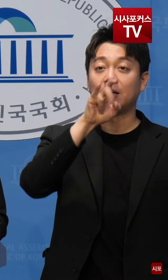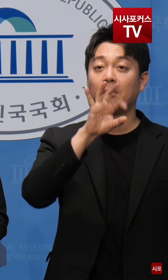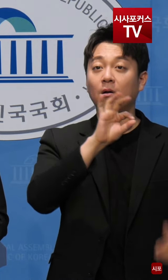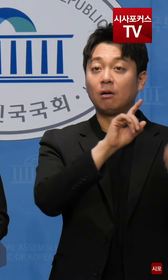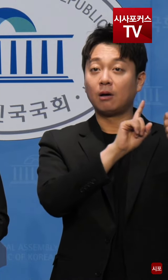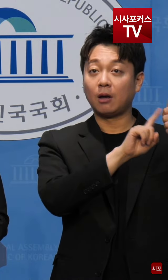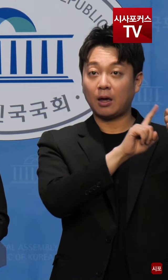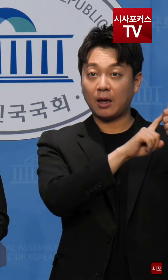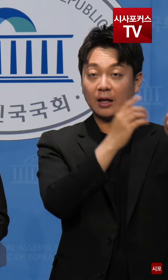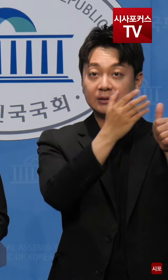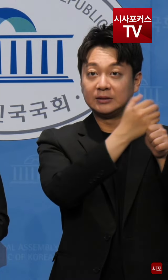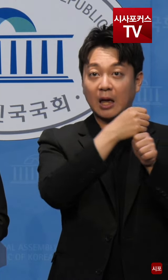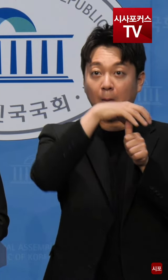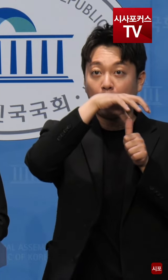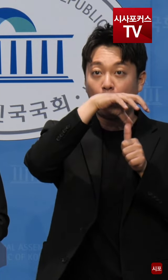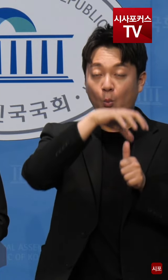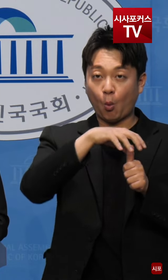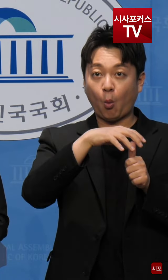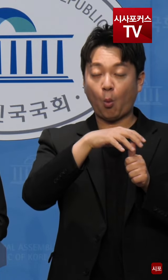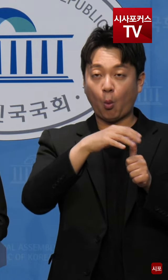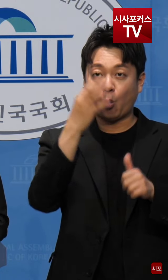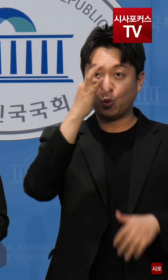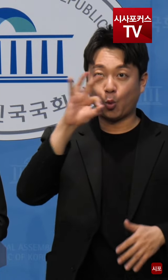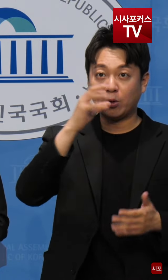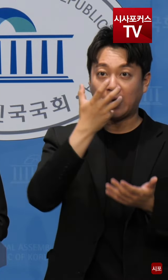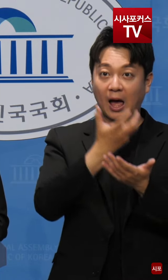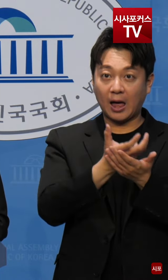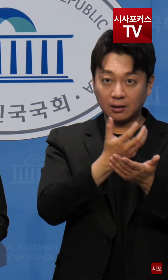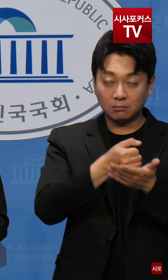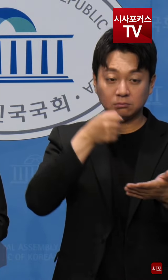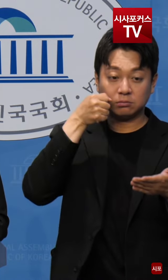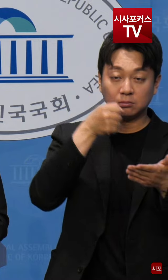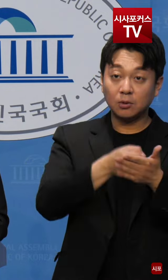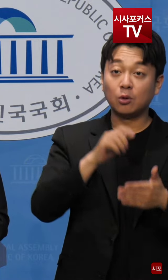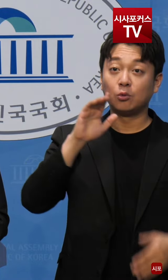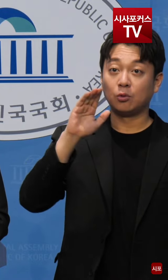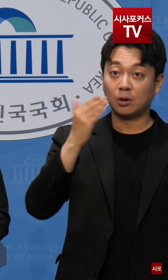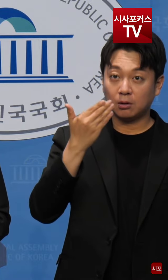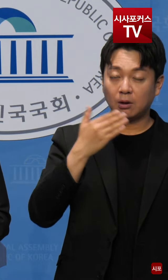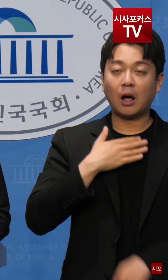동의안이 가결됐던 당시를 똑똑히 기억하고 있습니다.